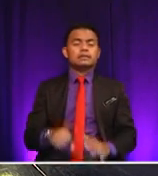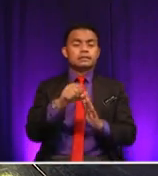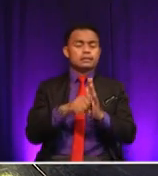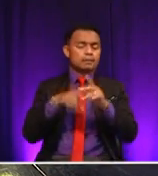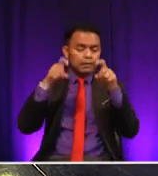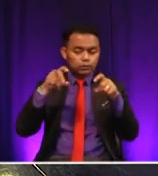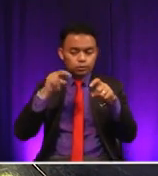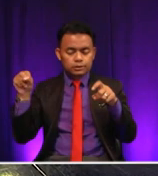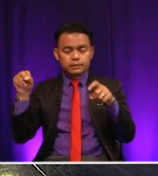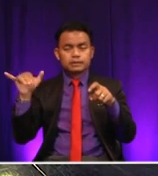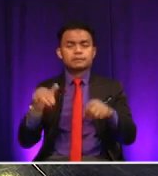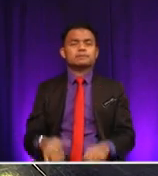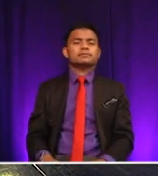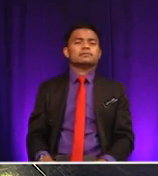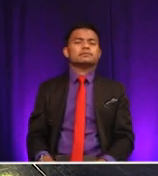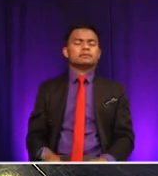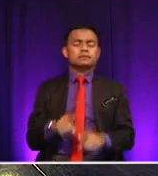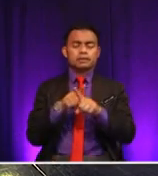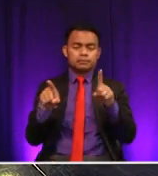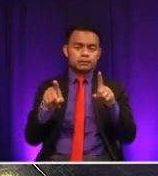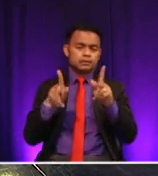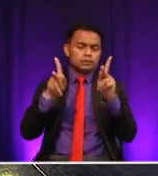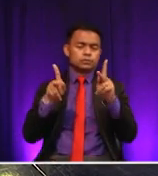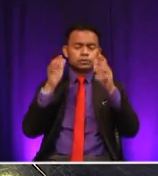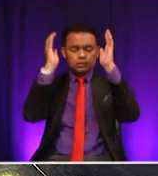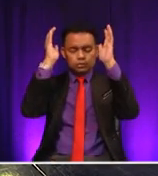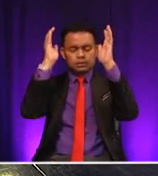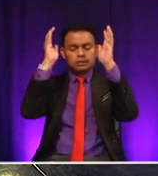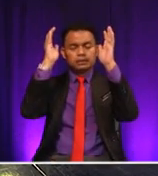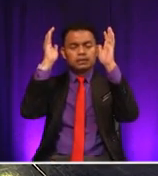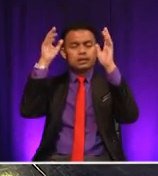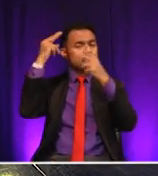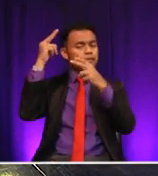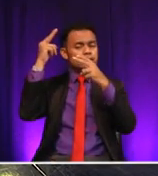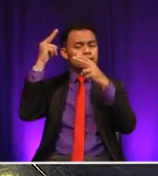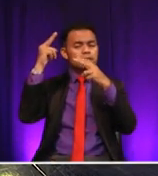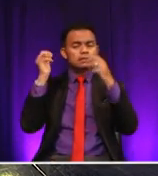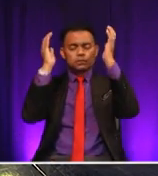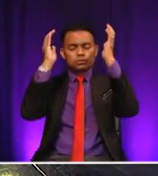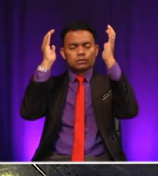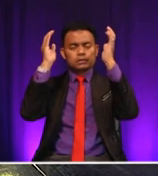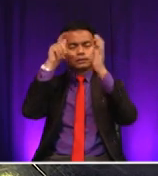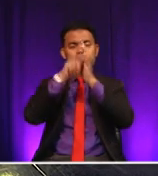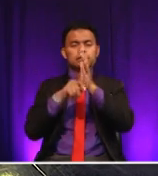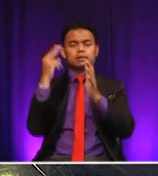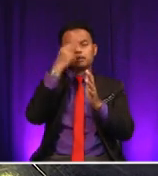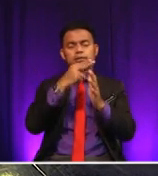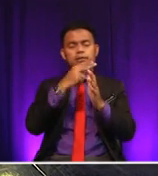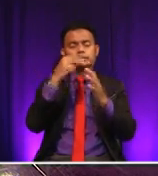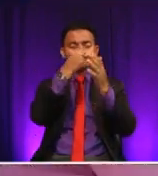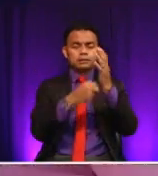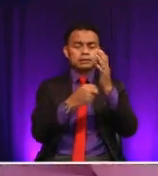tapi kalau untuk eee Sanjungan Tadi hanya Sanjungan terhadap nilai ketaatan dua markas